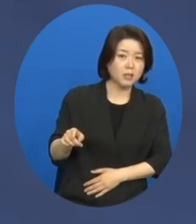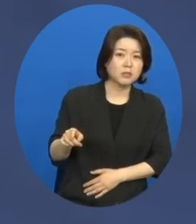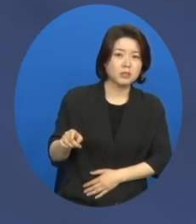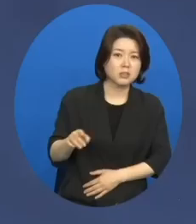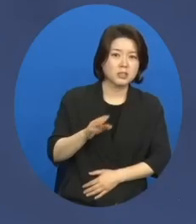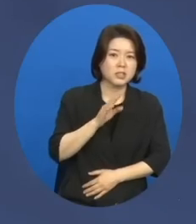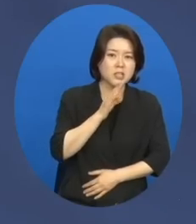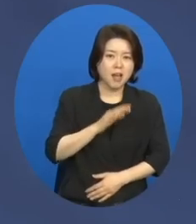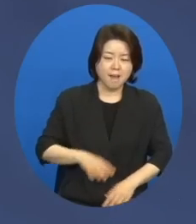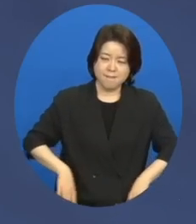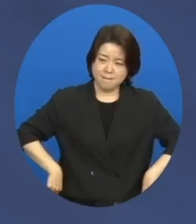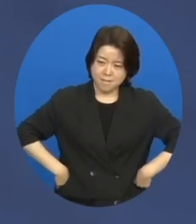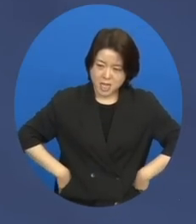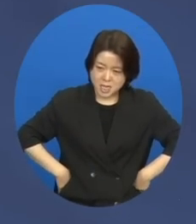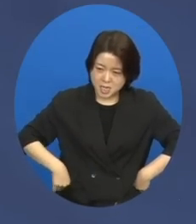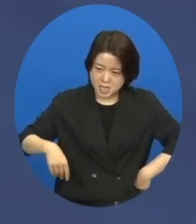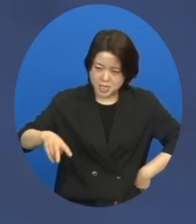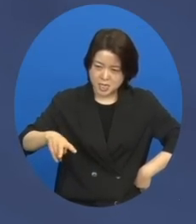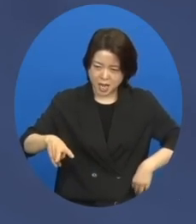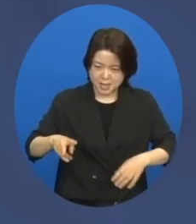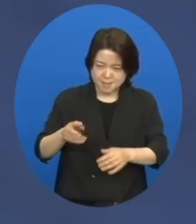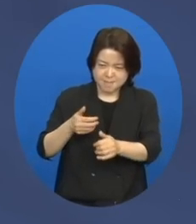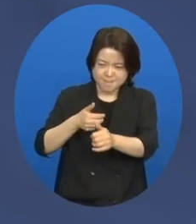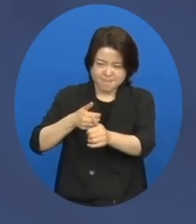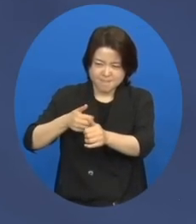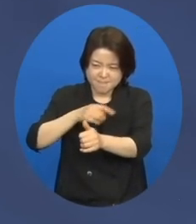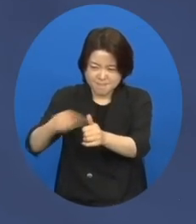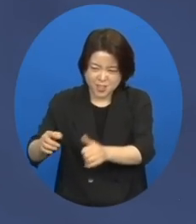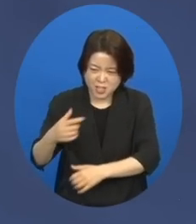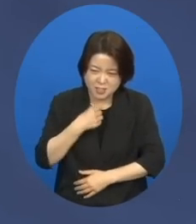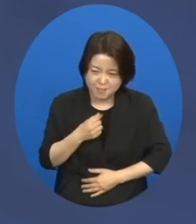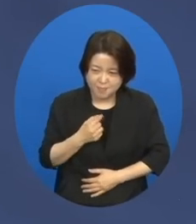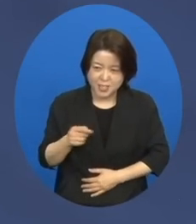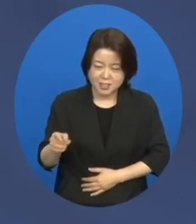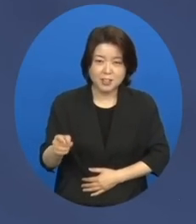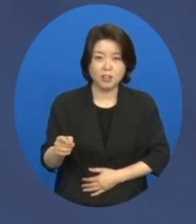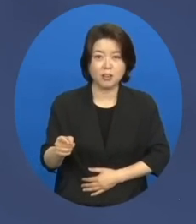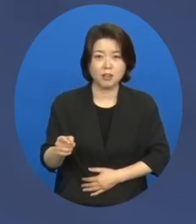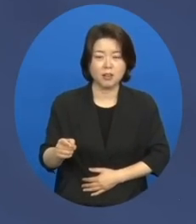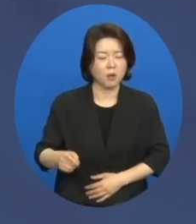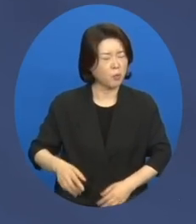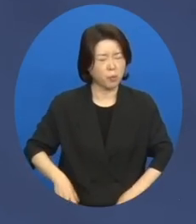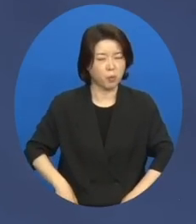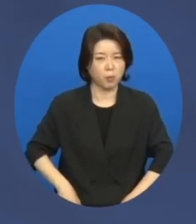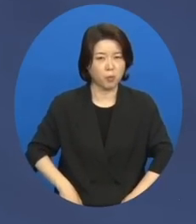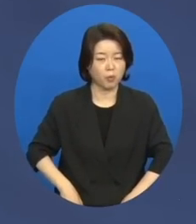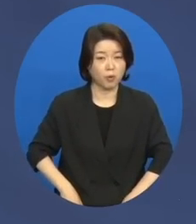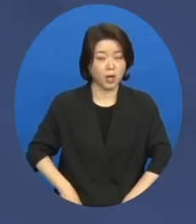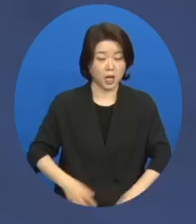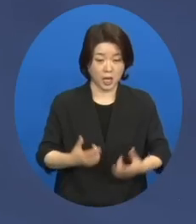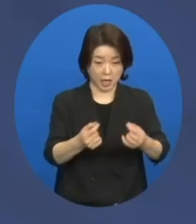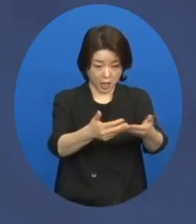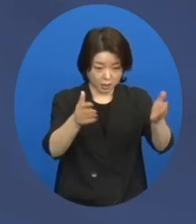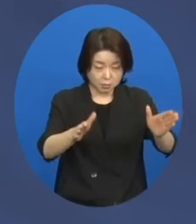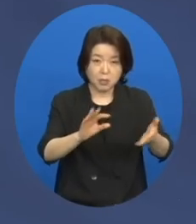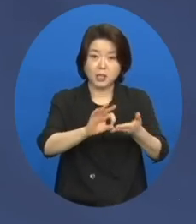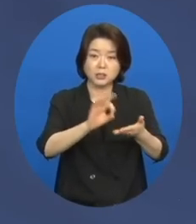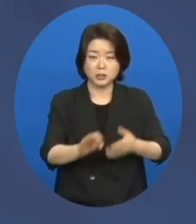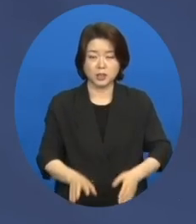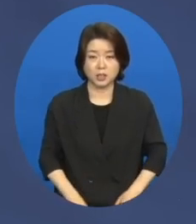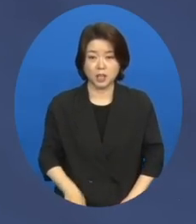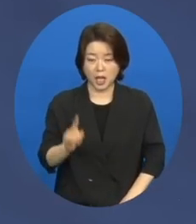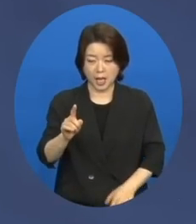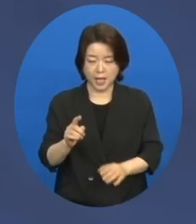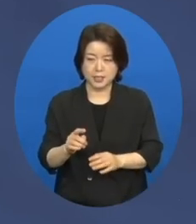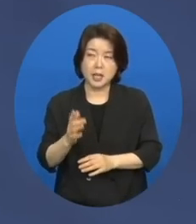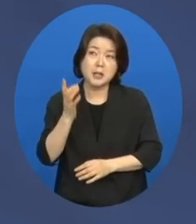진짜요? 죽이고 싶어요, 진짜. 와, 한 방을 이렇게 쓰는데 한 사람은